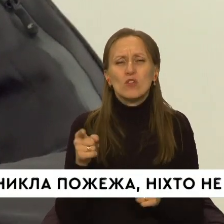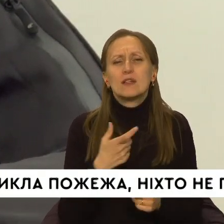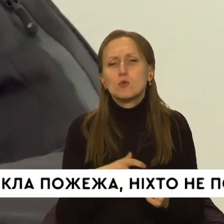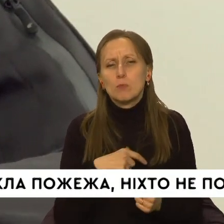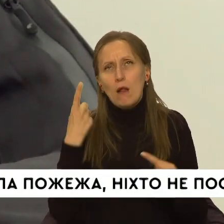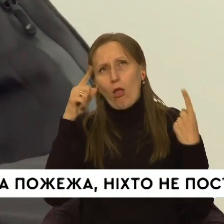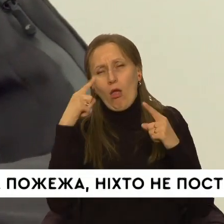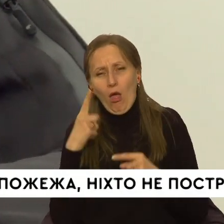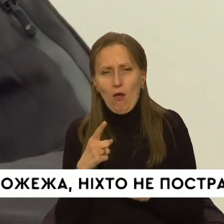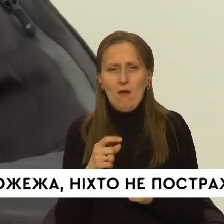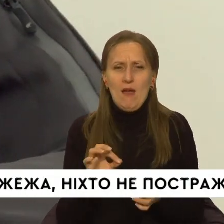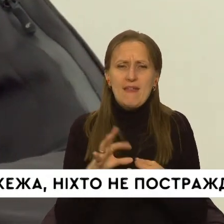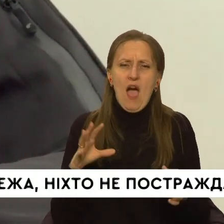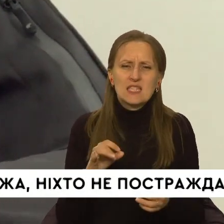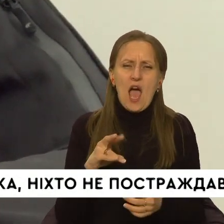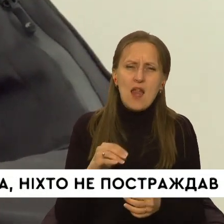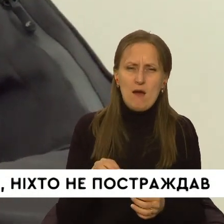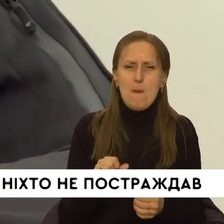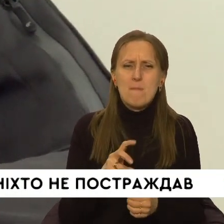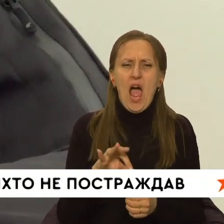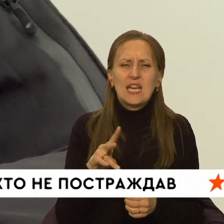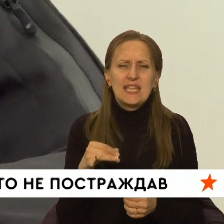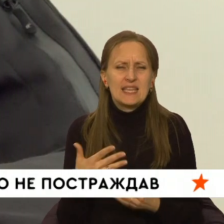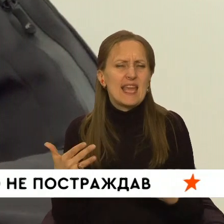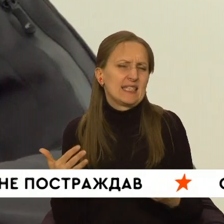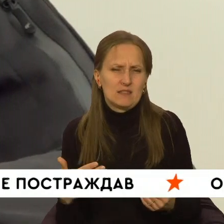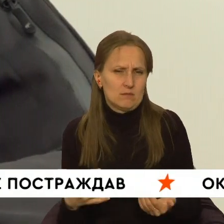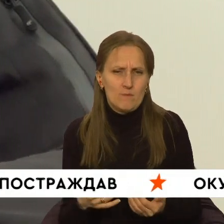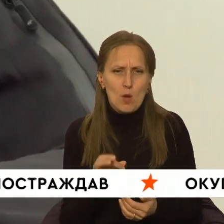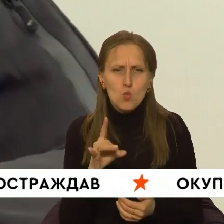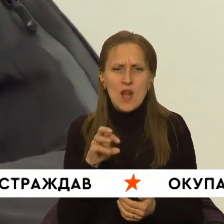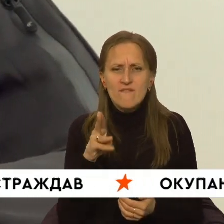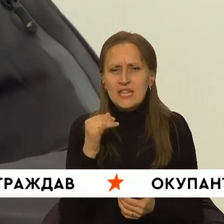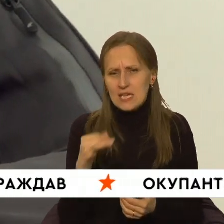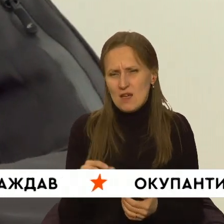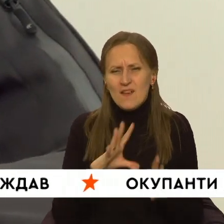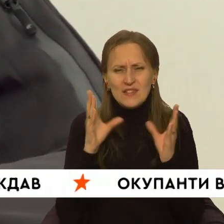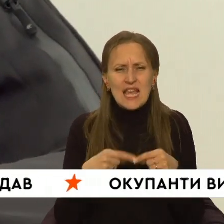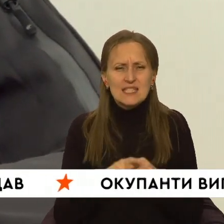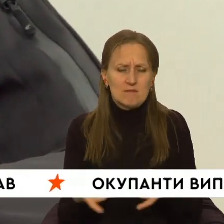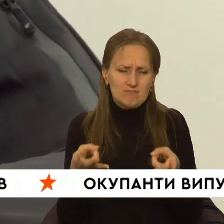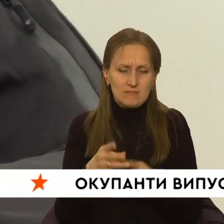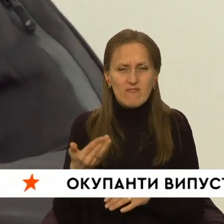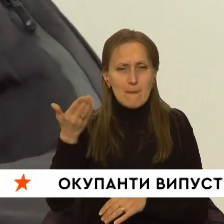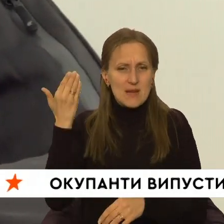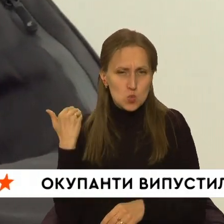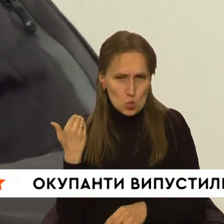собі не вигадували, ядерні заряди, електромагнітні, ще якісь, скажімо так, буревії. Все це залишиться в